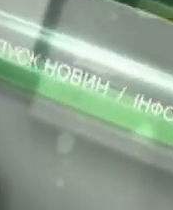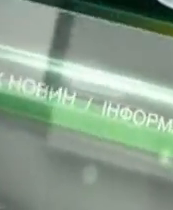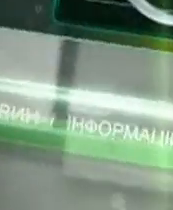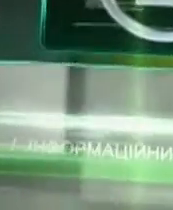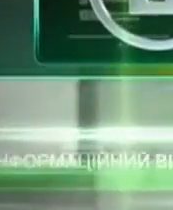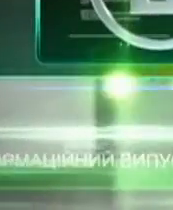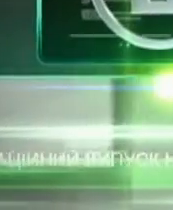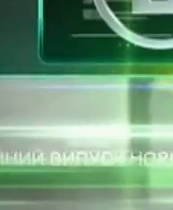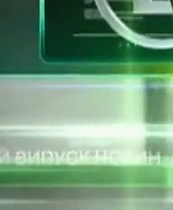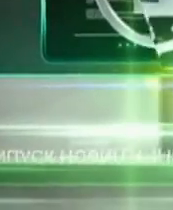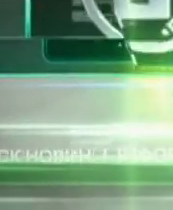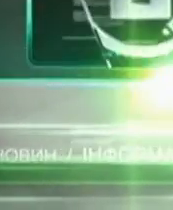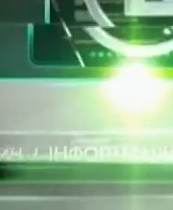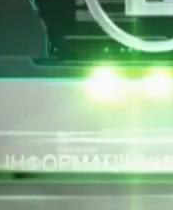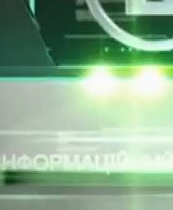Музика